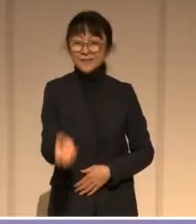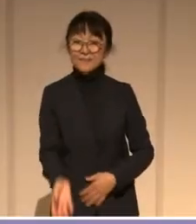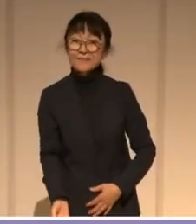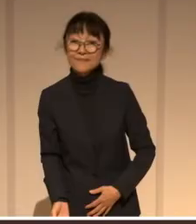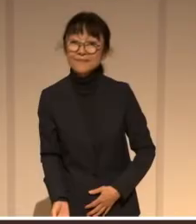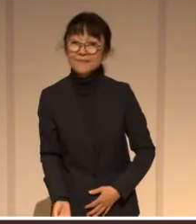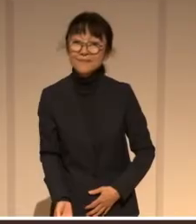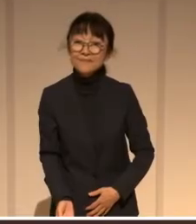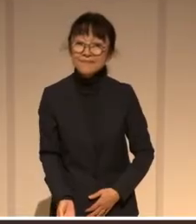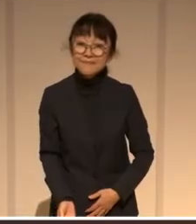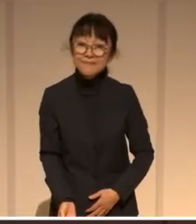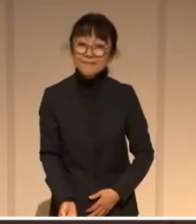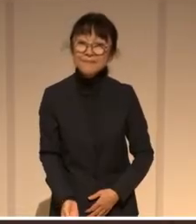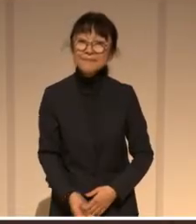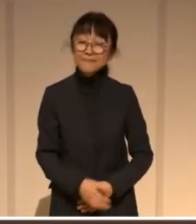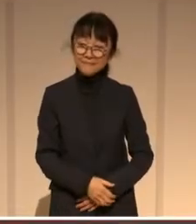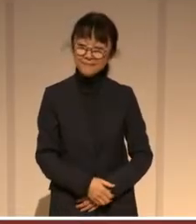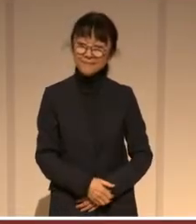ます